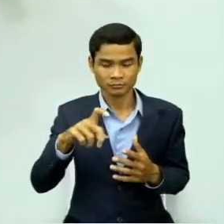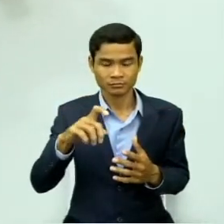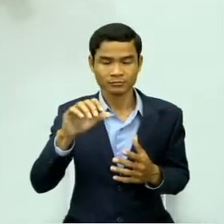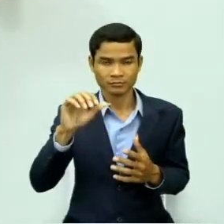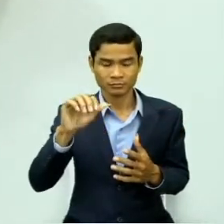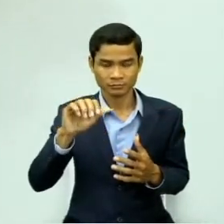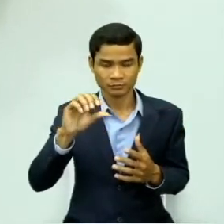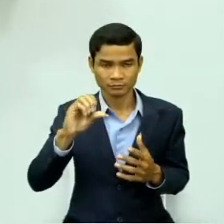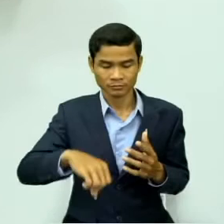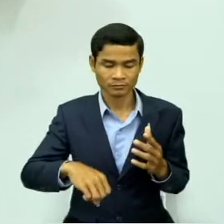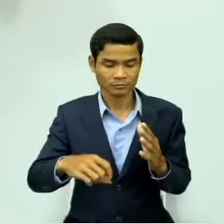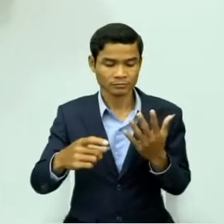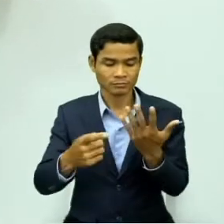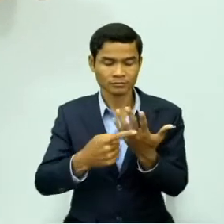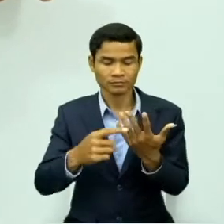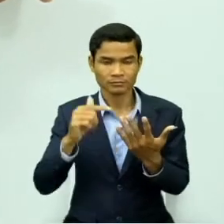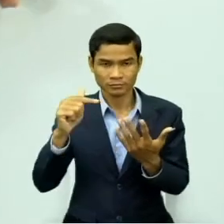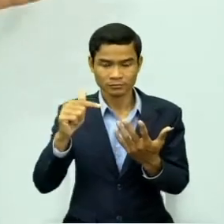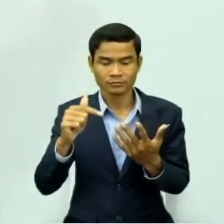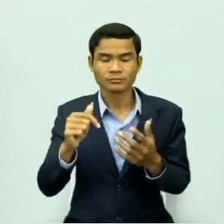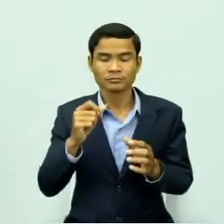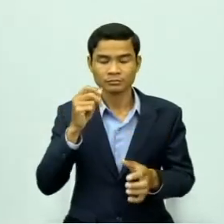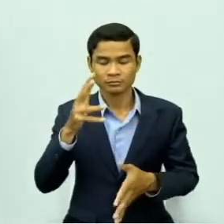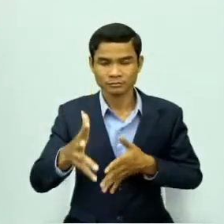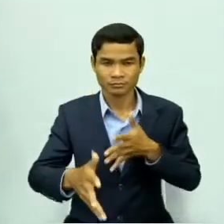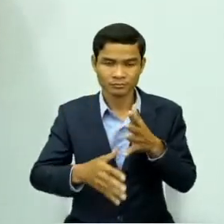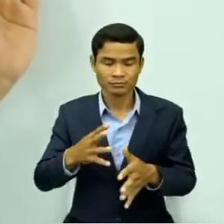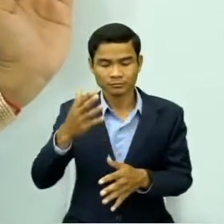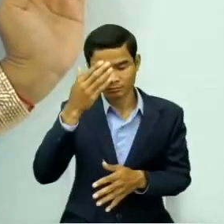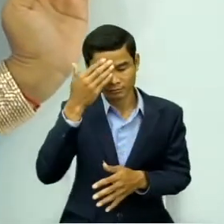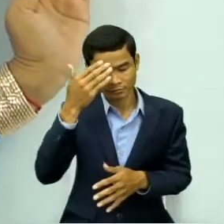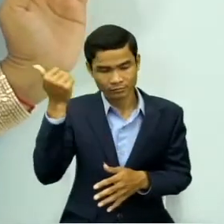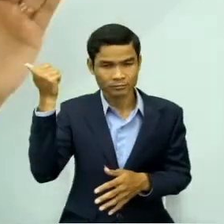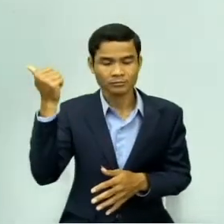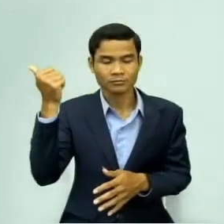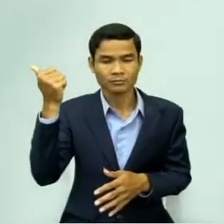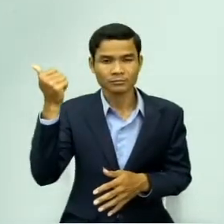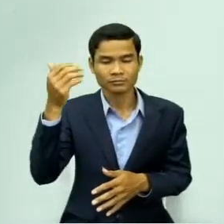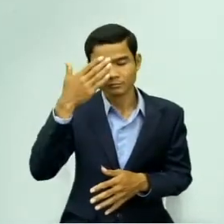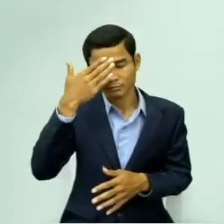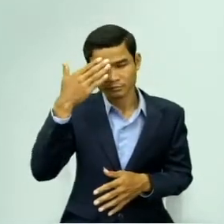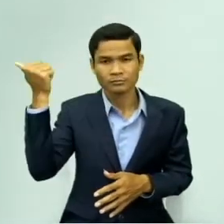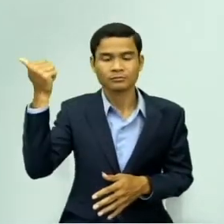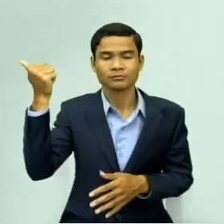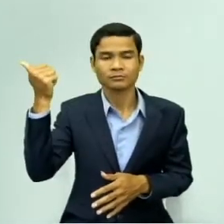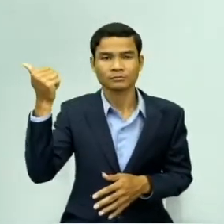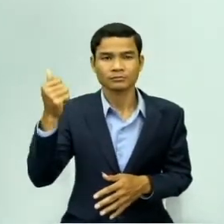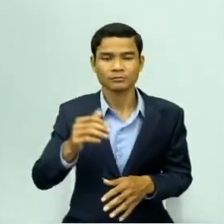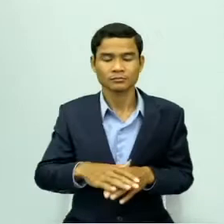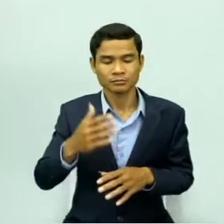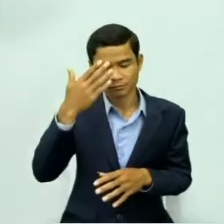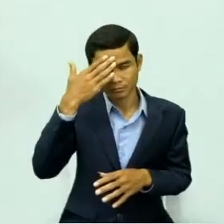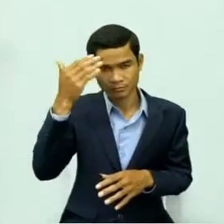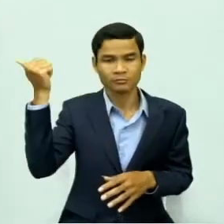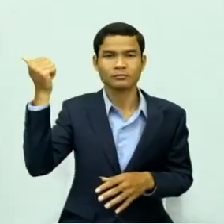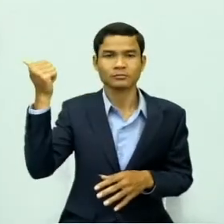plom plom lần ngó plang plet plang cha con sẽ đầm đồng